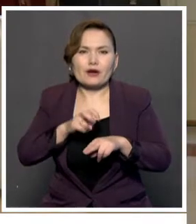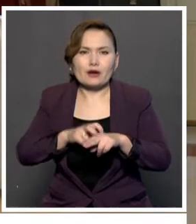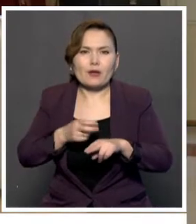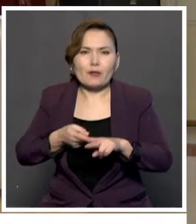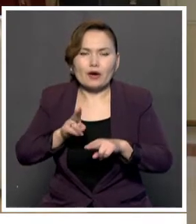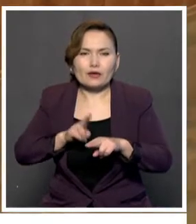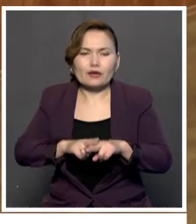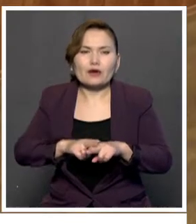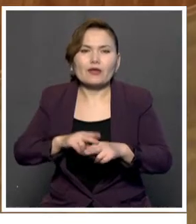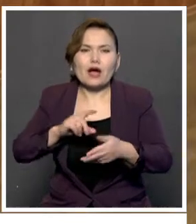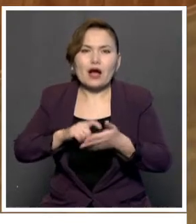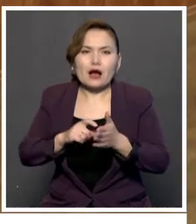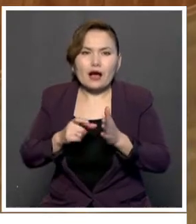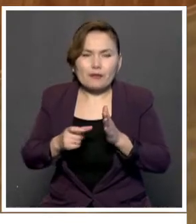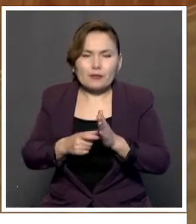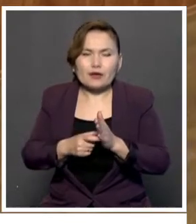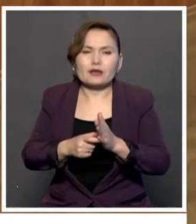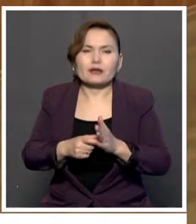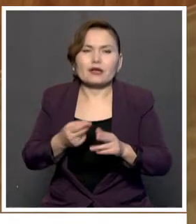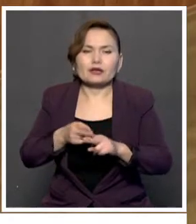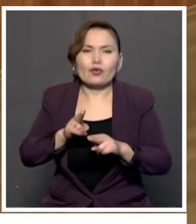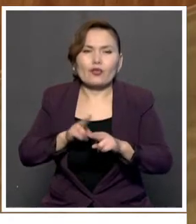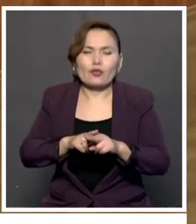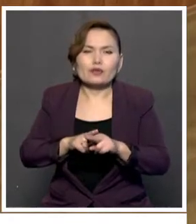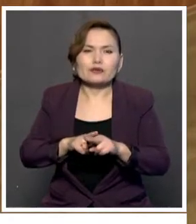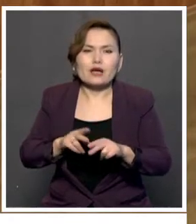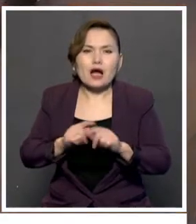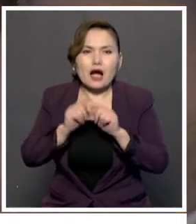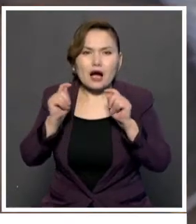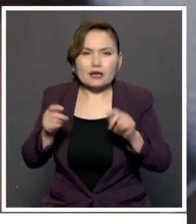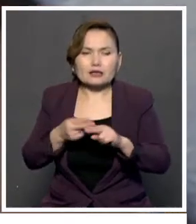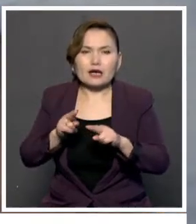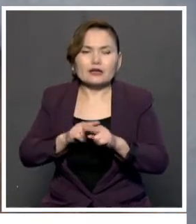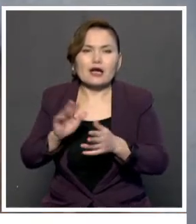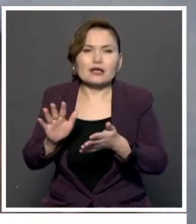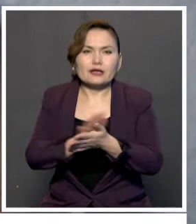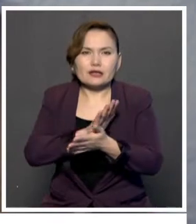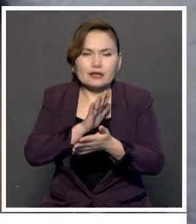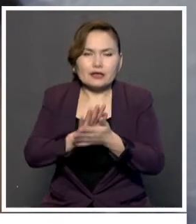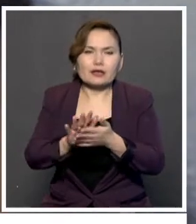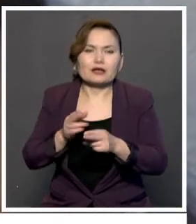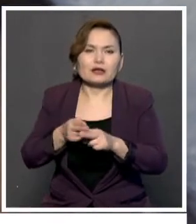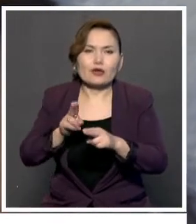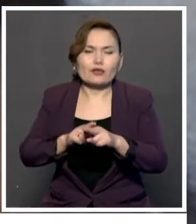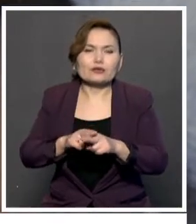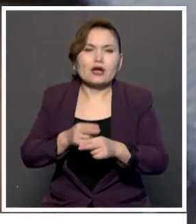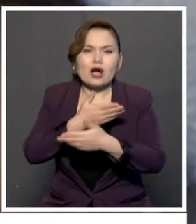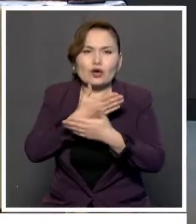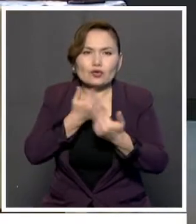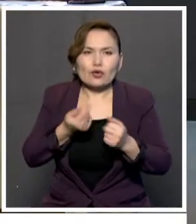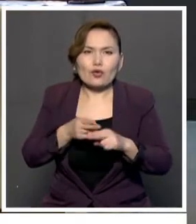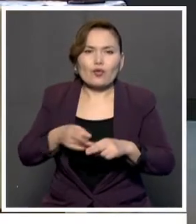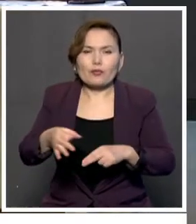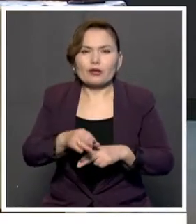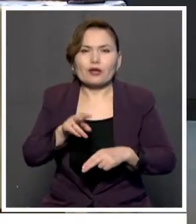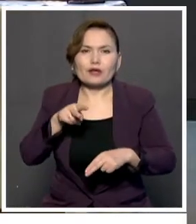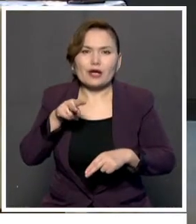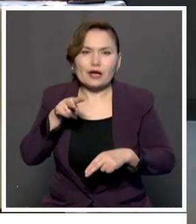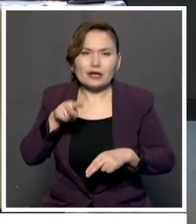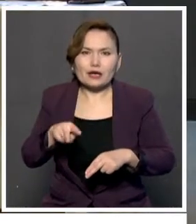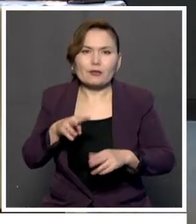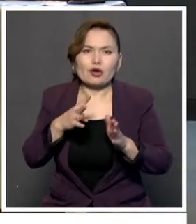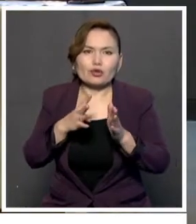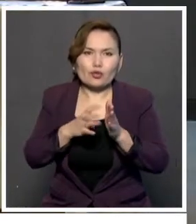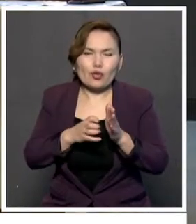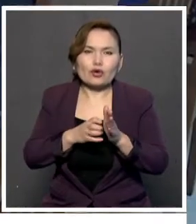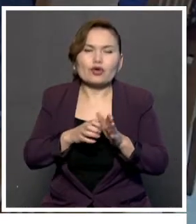кабинет ашып алған, сондықтан тегін көмек көрсететін емханаларда маман тапшы. Қазіргі күні облыста 2900